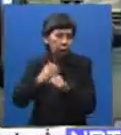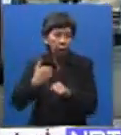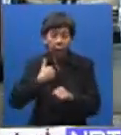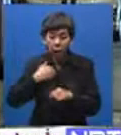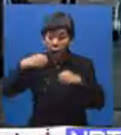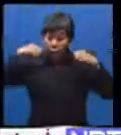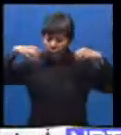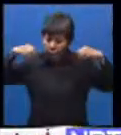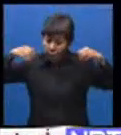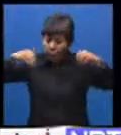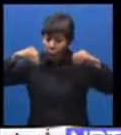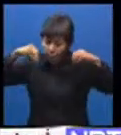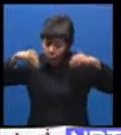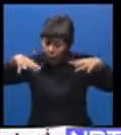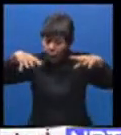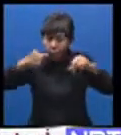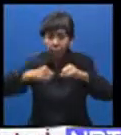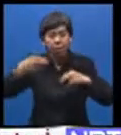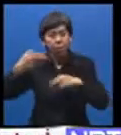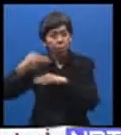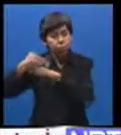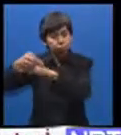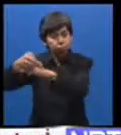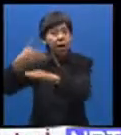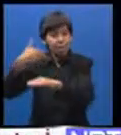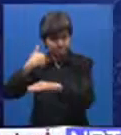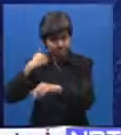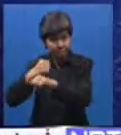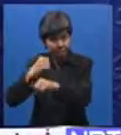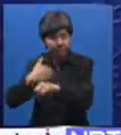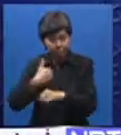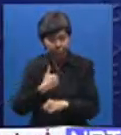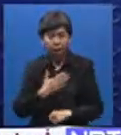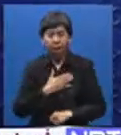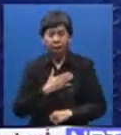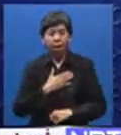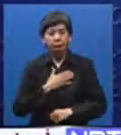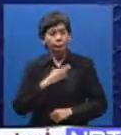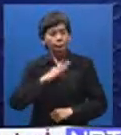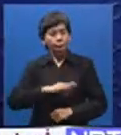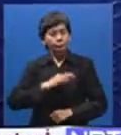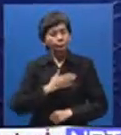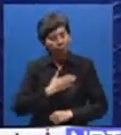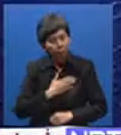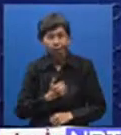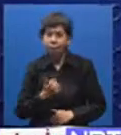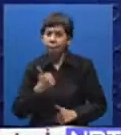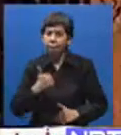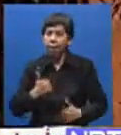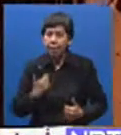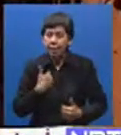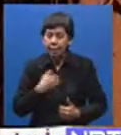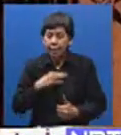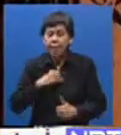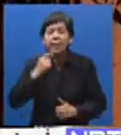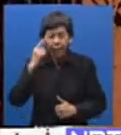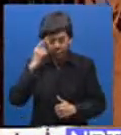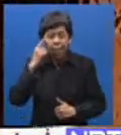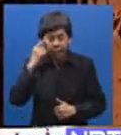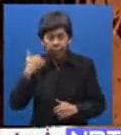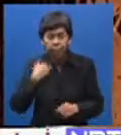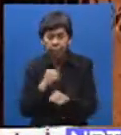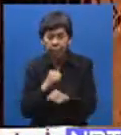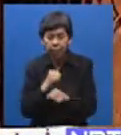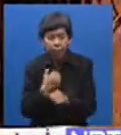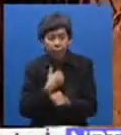ที่มีไฟส่องสว่างและกล้อง CCTV มาติดตั้งทำให้นอกจากจะรู้สึกปลอดภัยแล้วยังมั่นใจว่